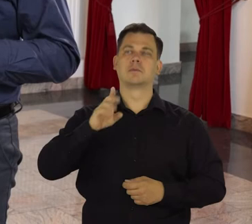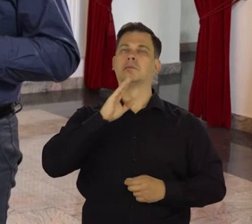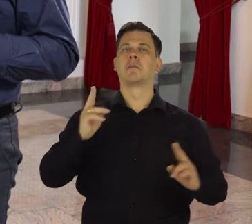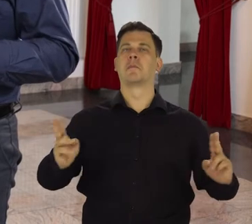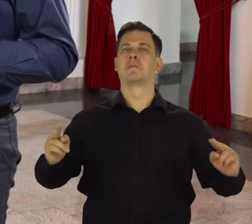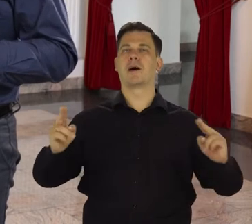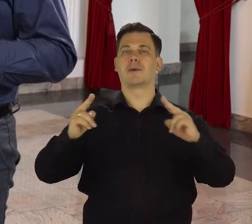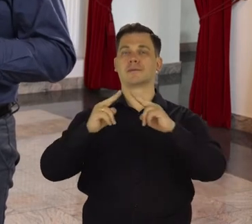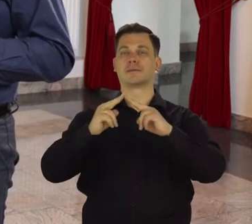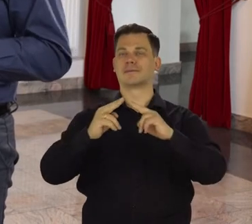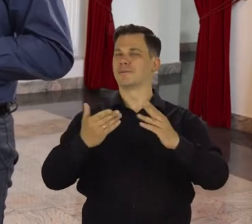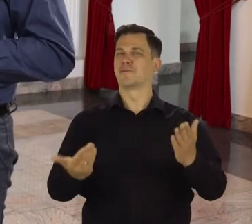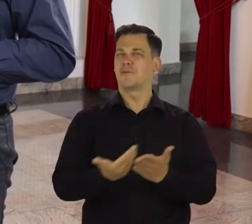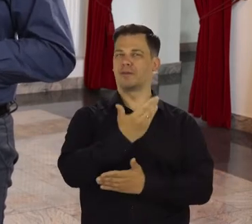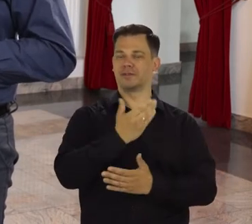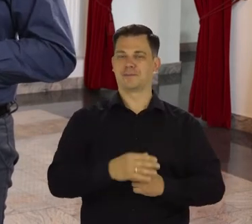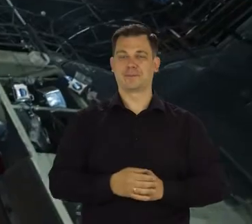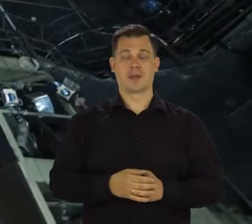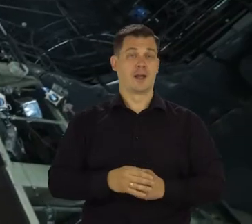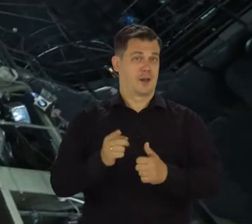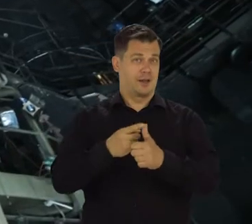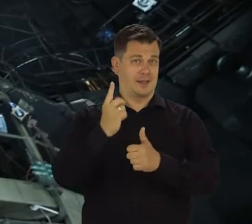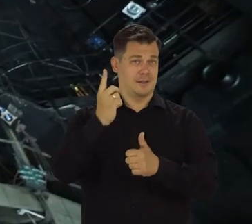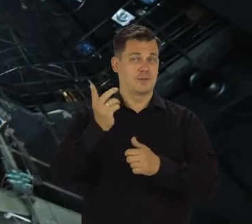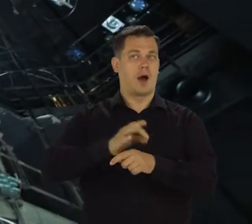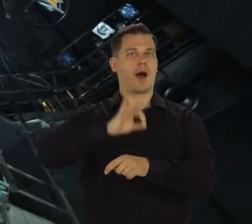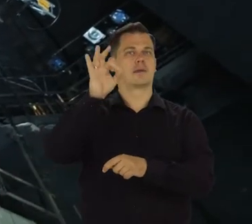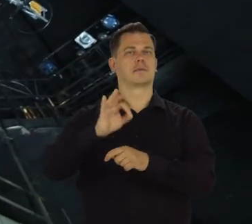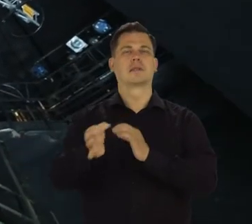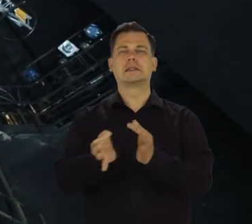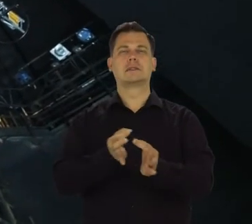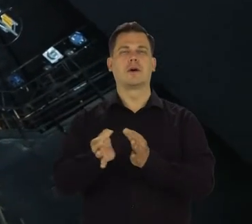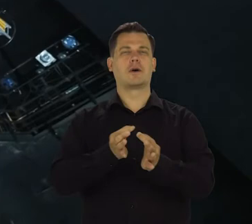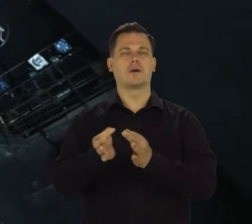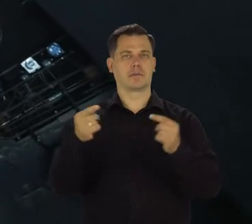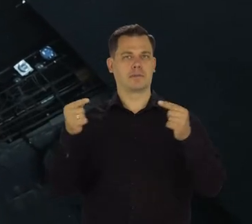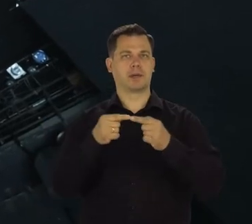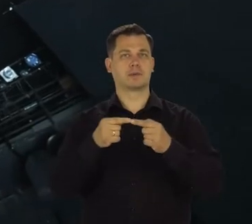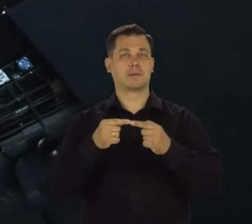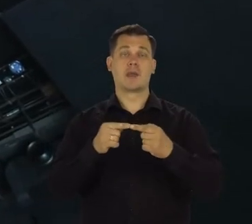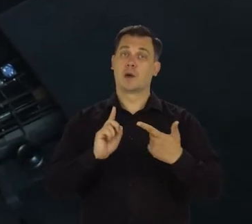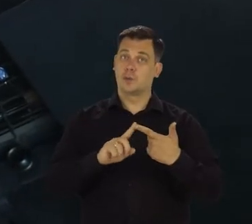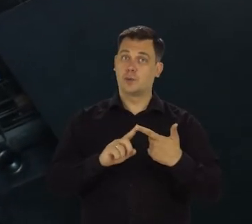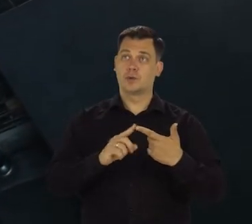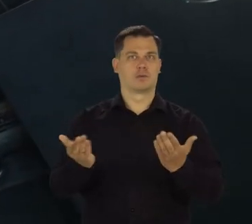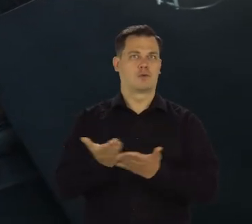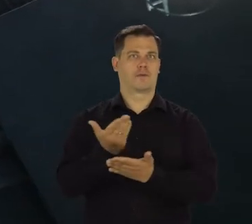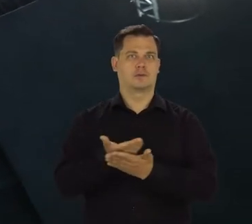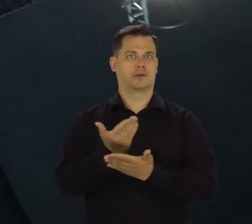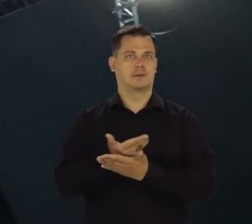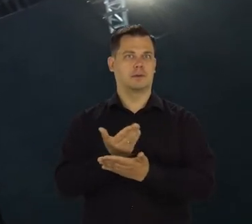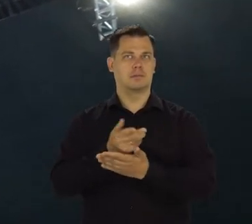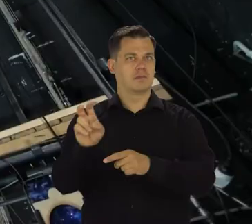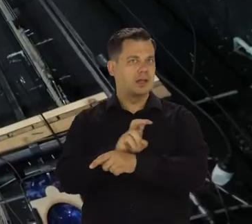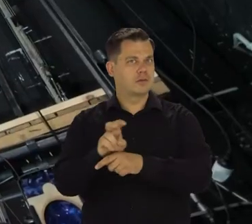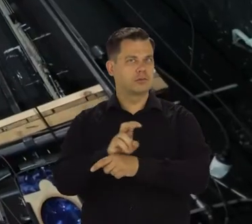swoistymi pałacami w nowej rzeczywistości. Z jednej strony architektura bardzo historyczna, ale z drugiej strony też nowoczesne,